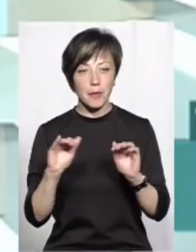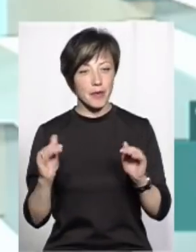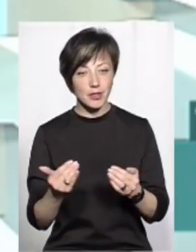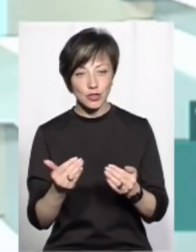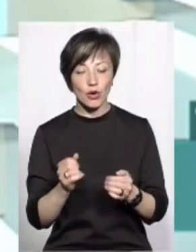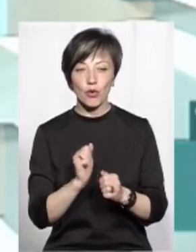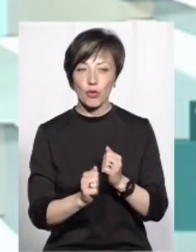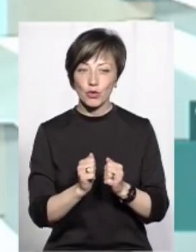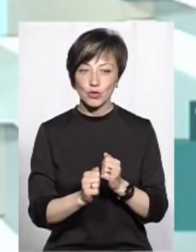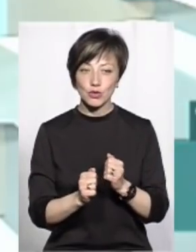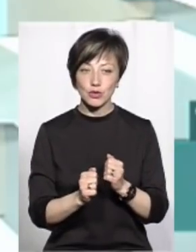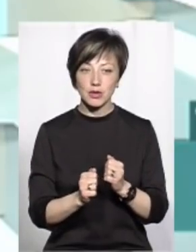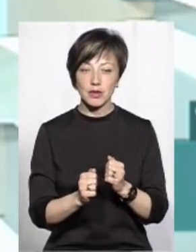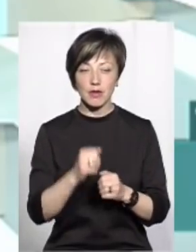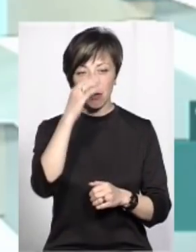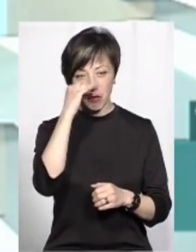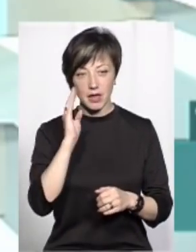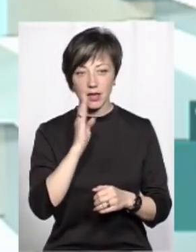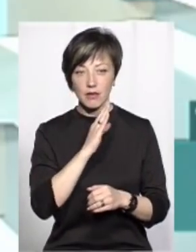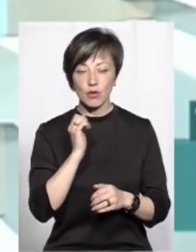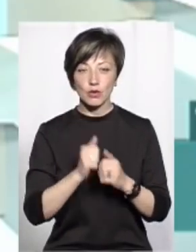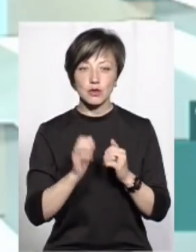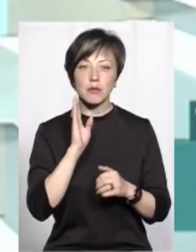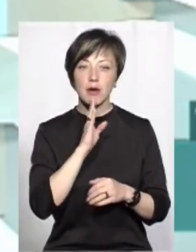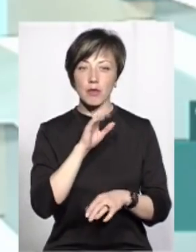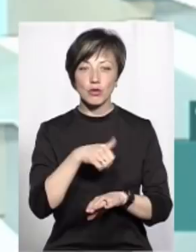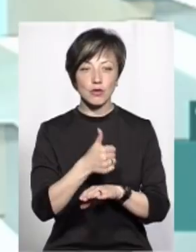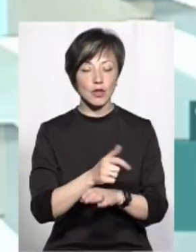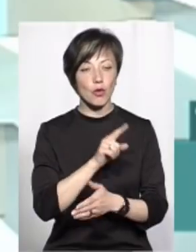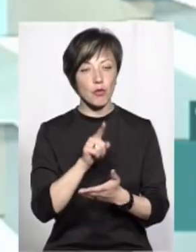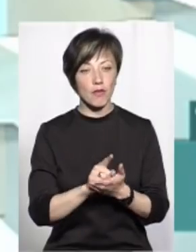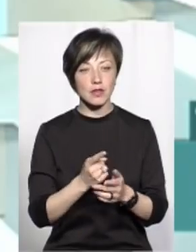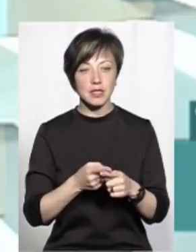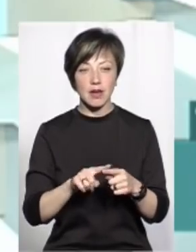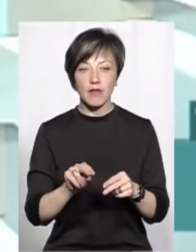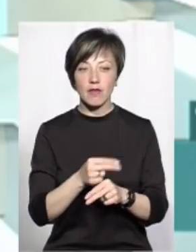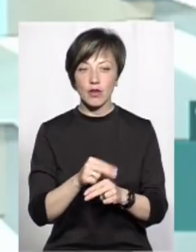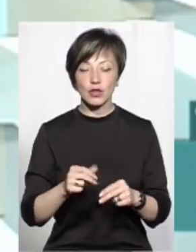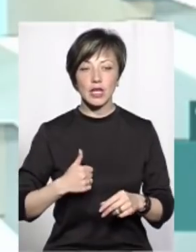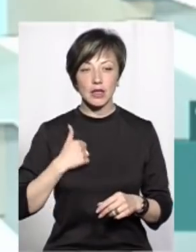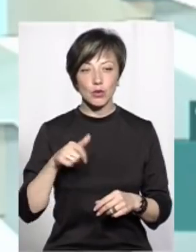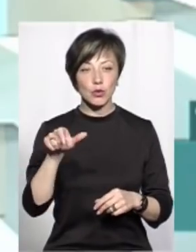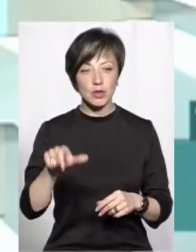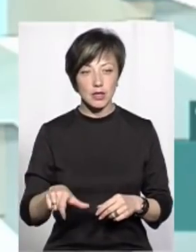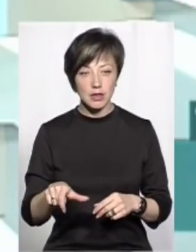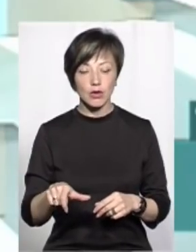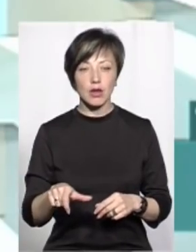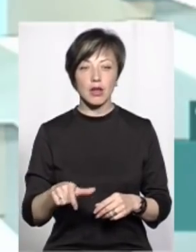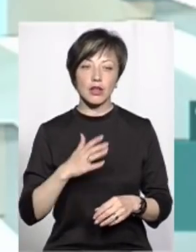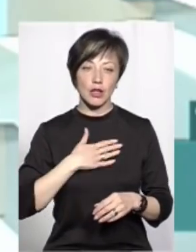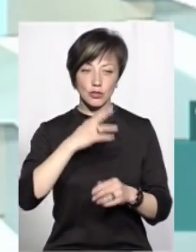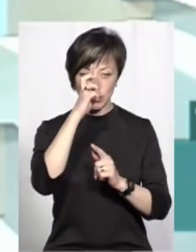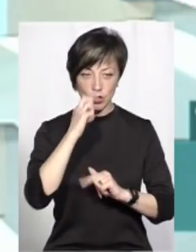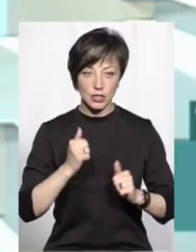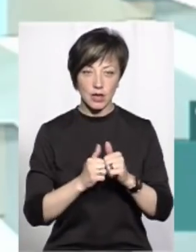адже у кожних батьків, у кожної мами саме основний обов'язок – це виховувати гідну людину, гідного громадянина нашої